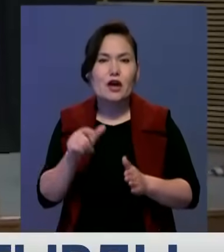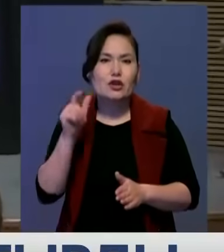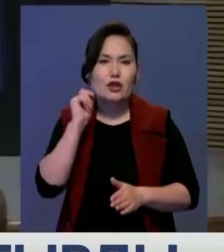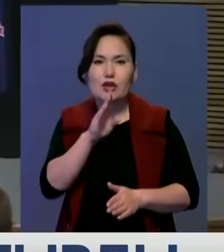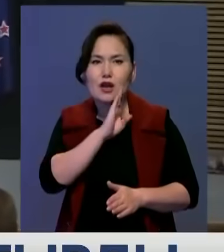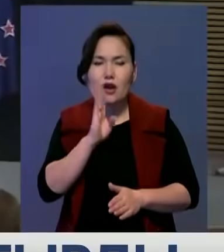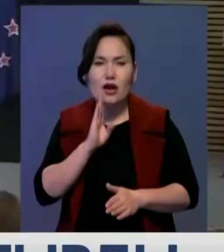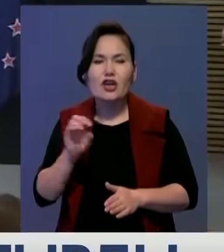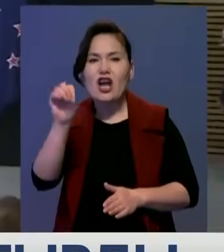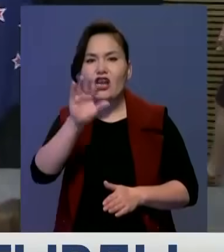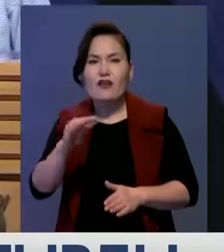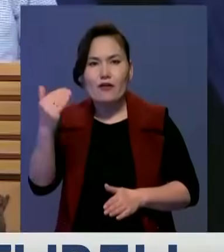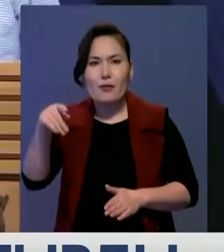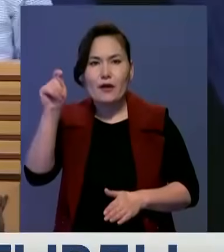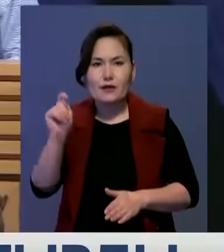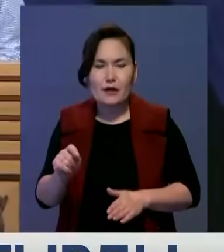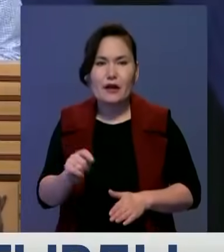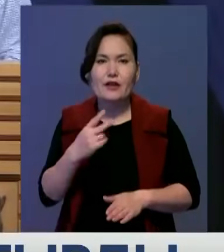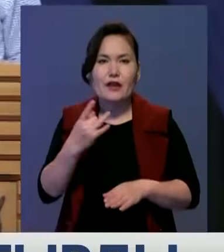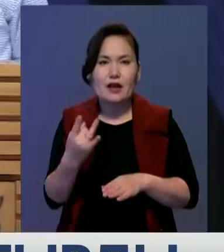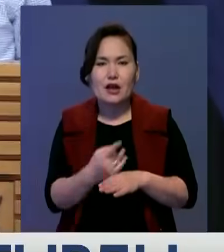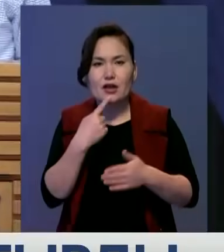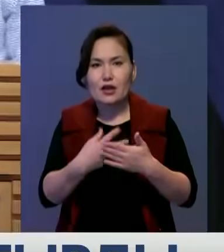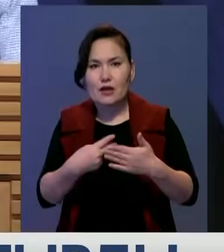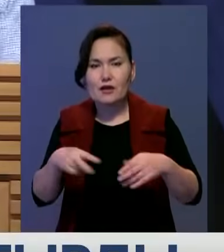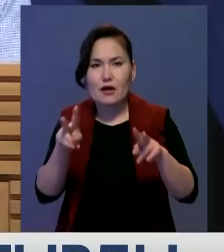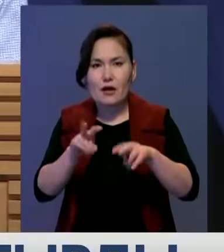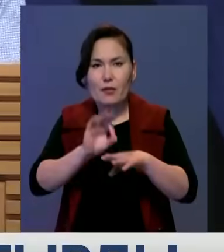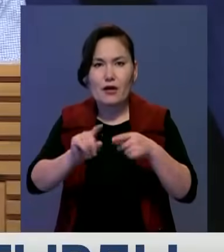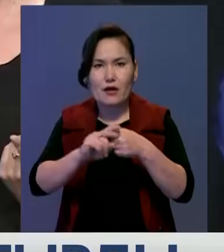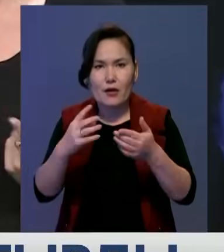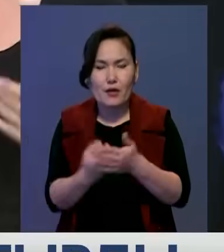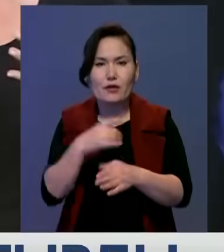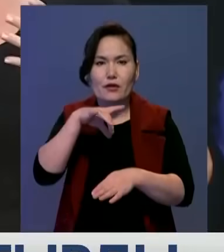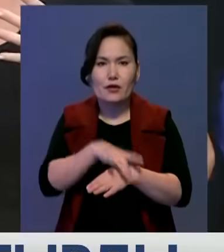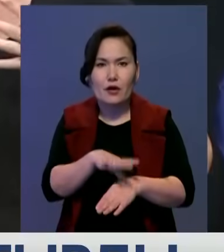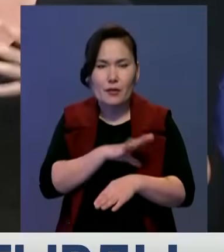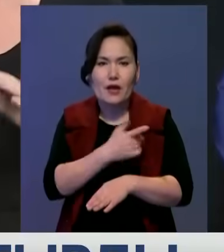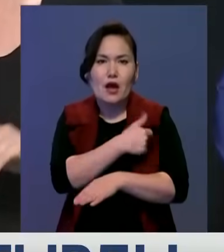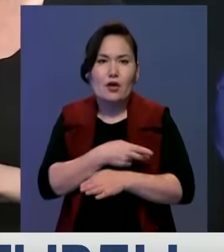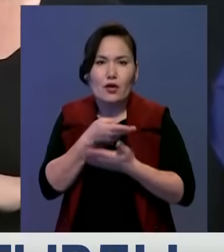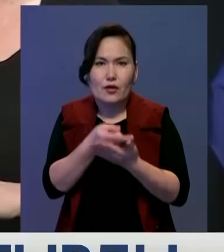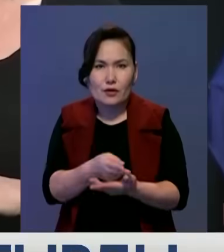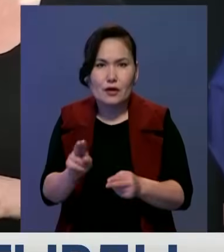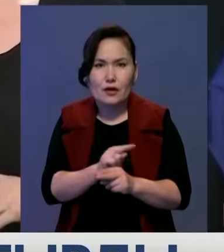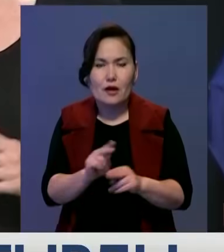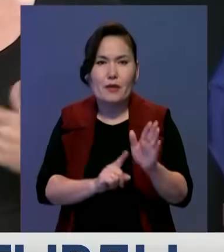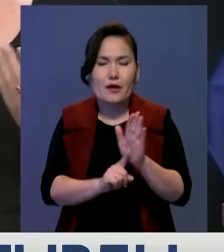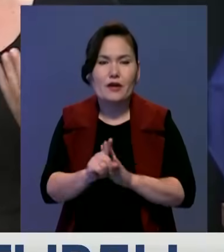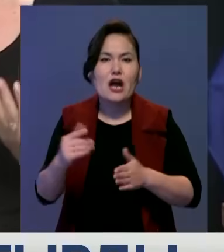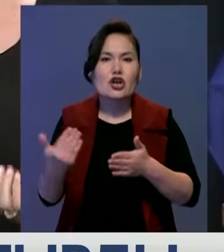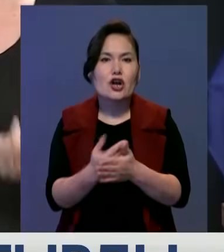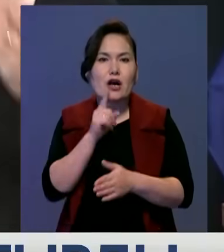жақында Еуропаға барып келген, содан кейін 2 рет тест алынып, коронавирус анықталған соң оқшаулау орталығына жатқызылды. Жалпы